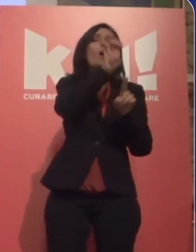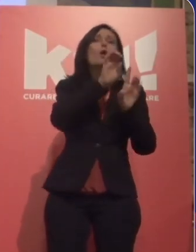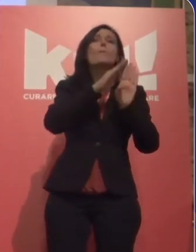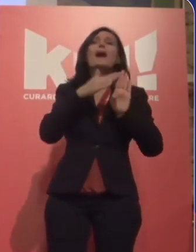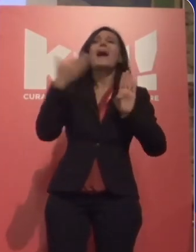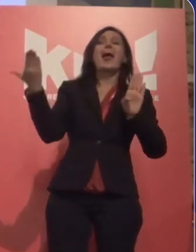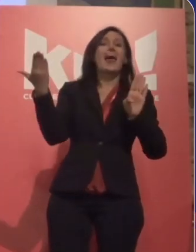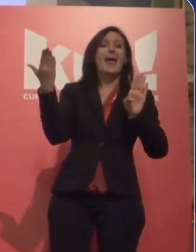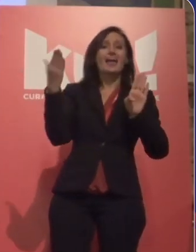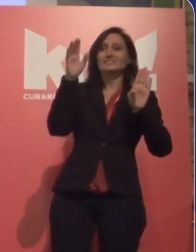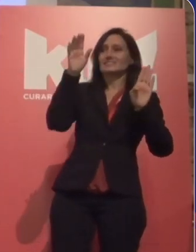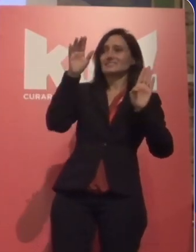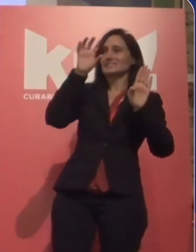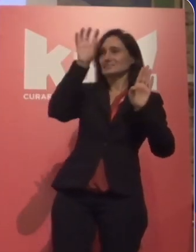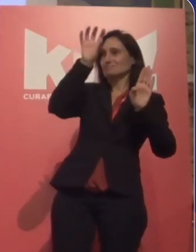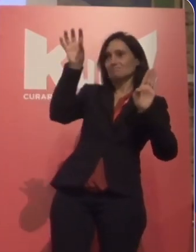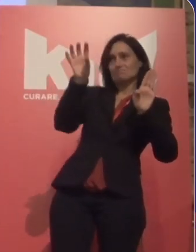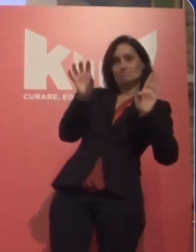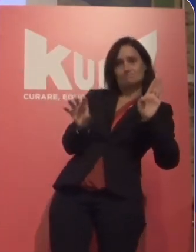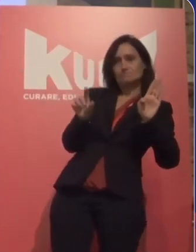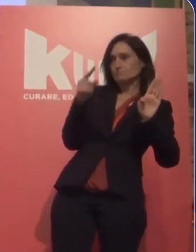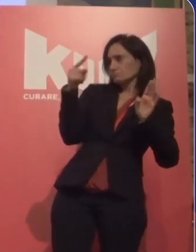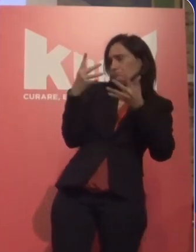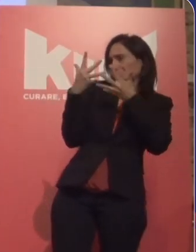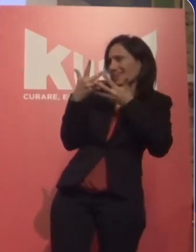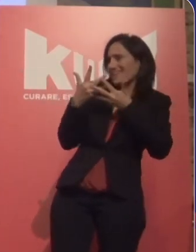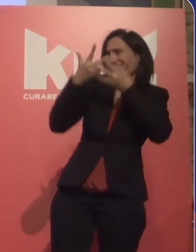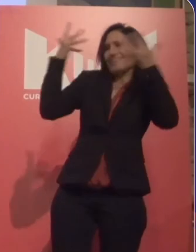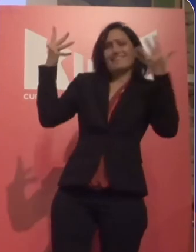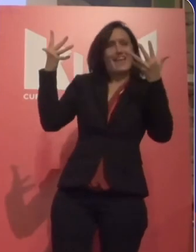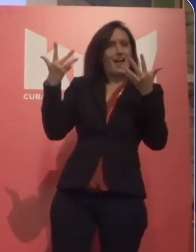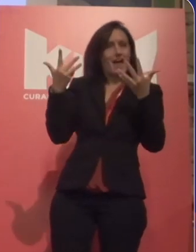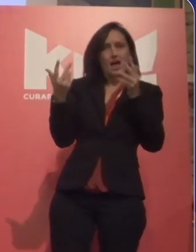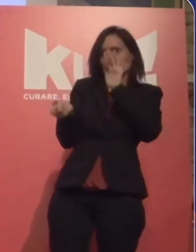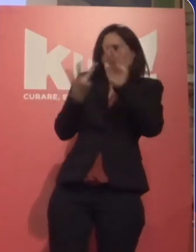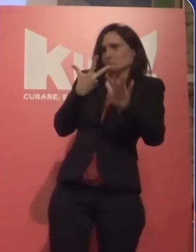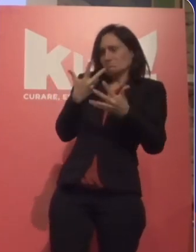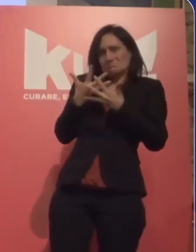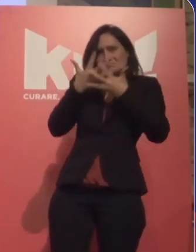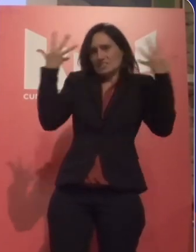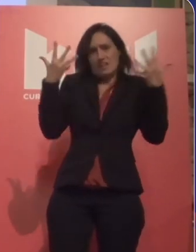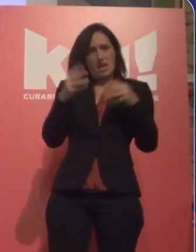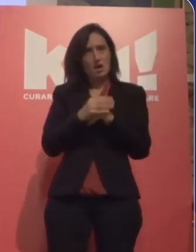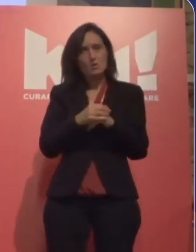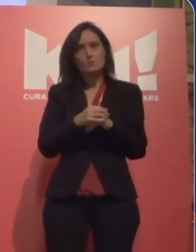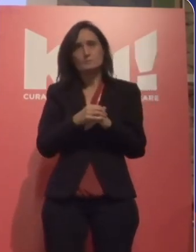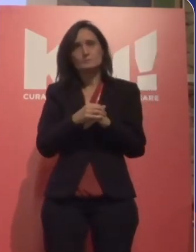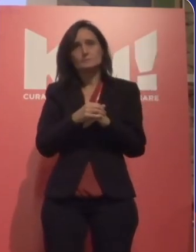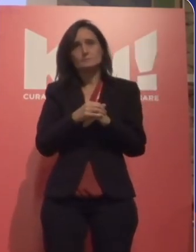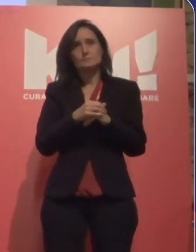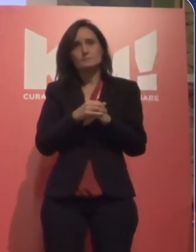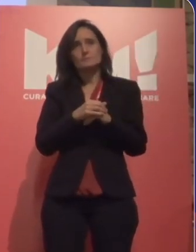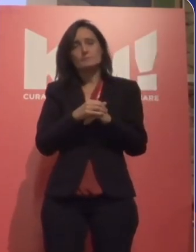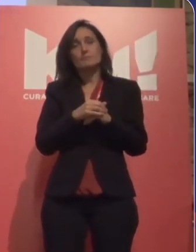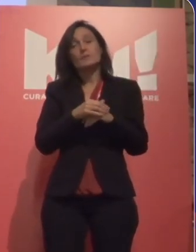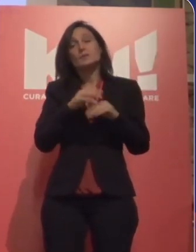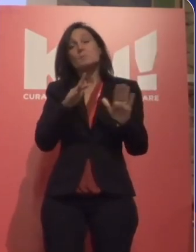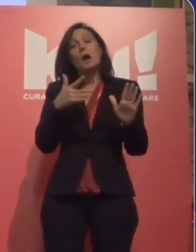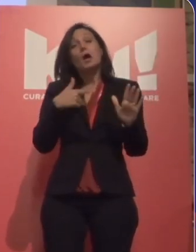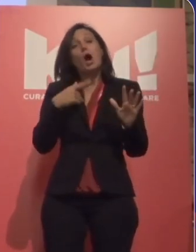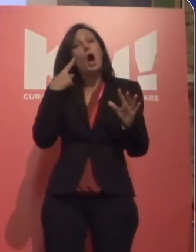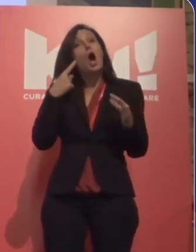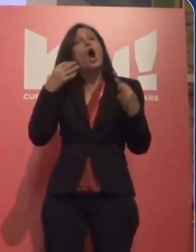ritengo sia evidentissimo su questo terreno e son convinto che questi progetti abbiano